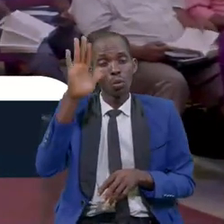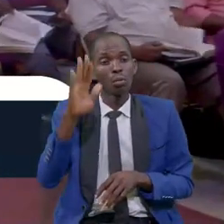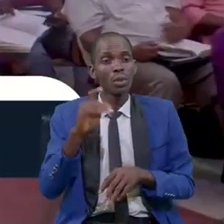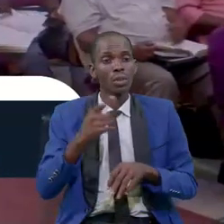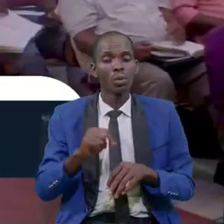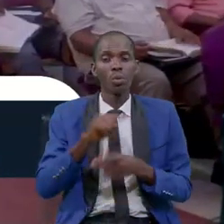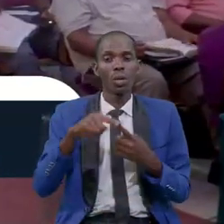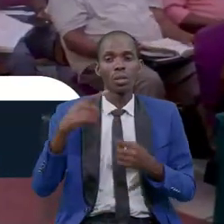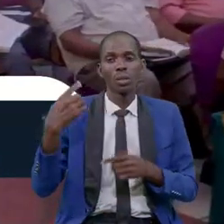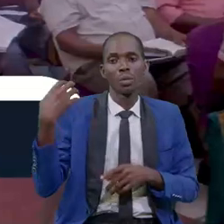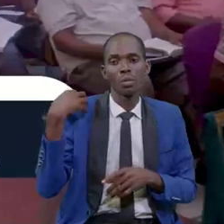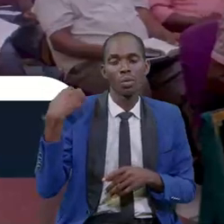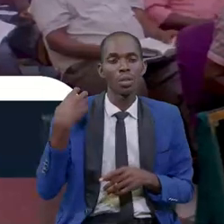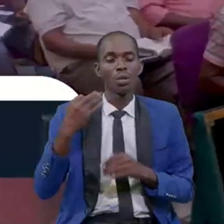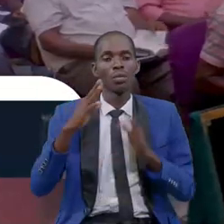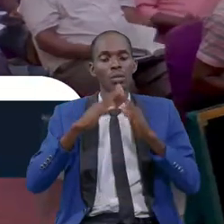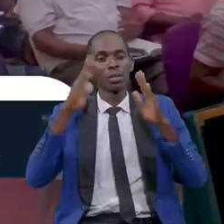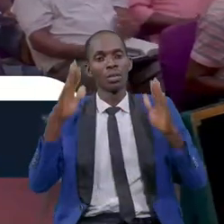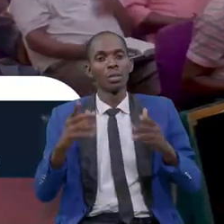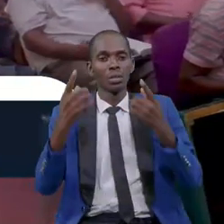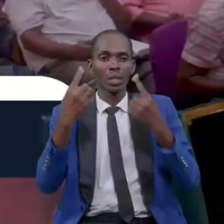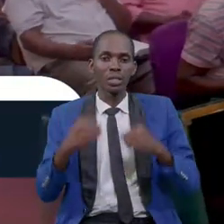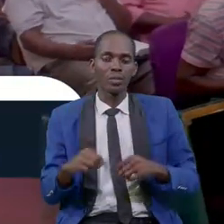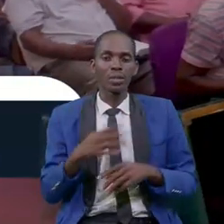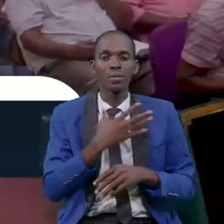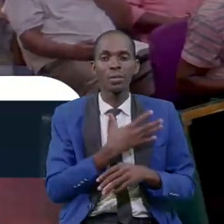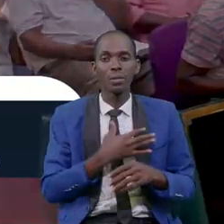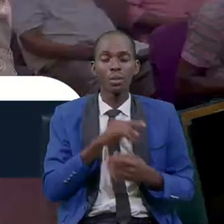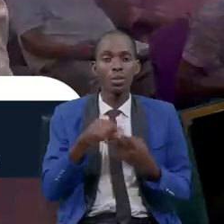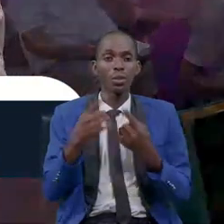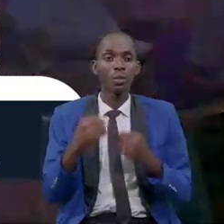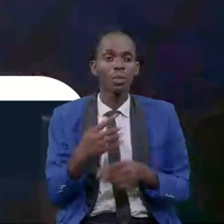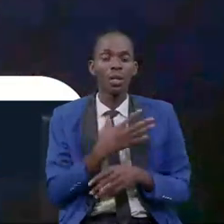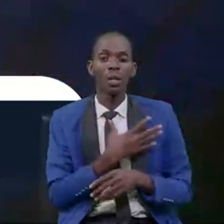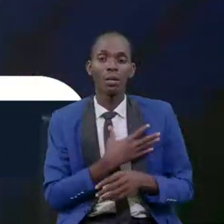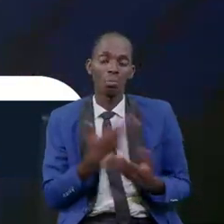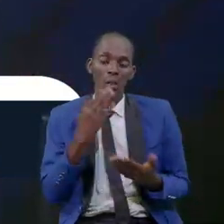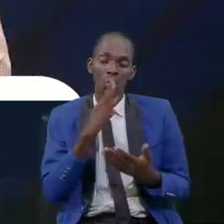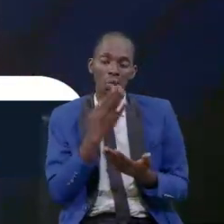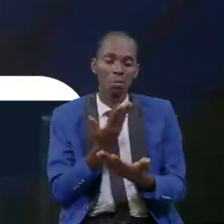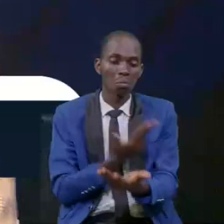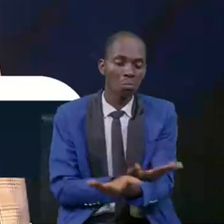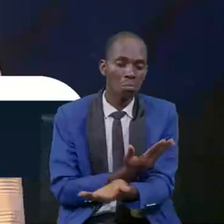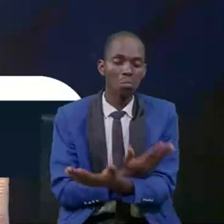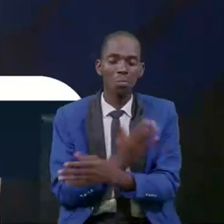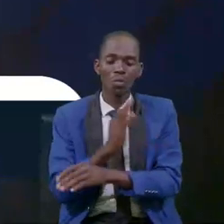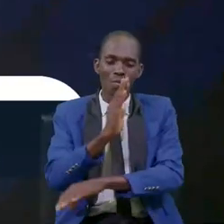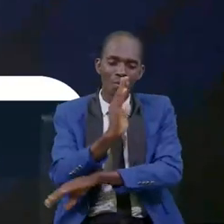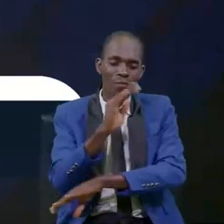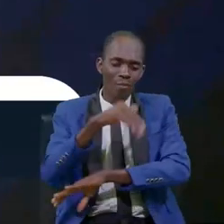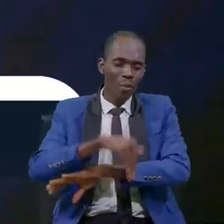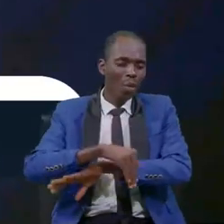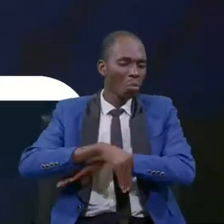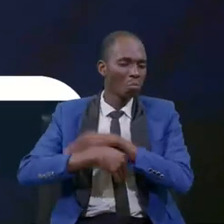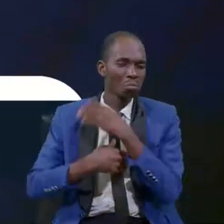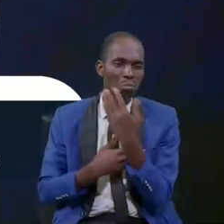quand viendra le maître de la maison, ou le soir, ou au milieu de la nuit, ou au chant du